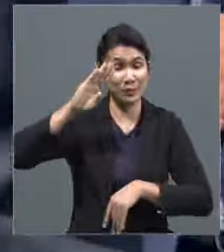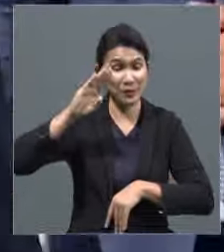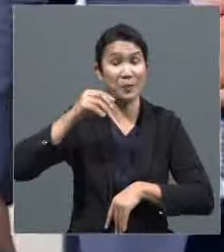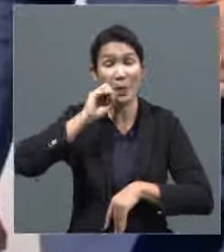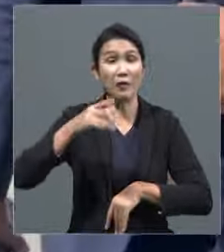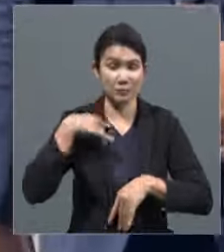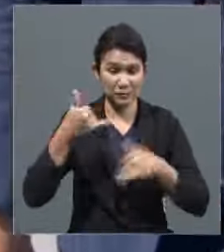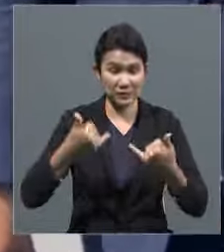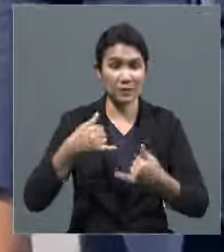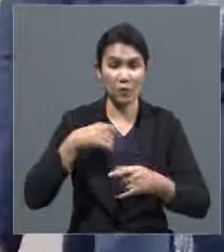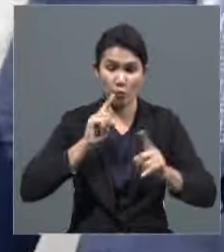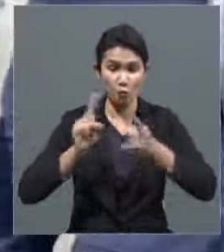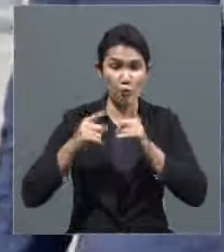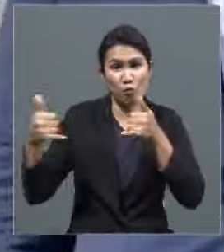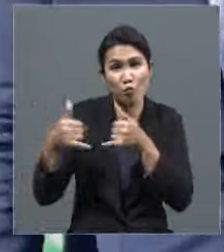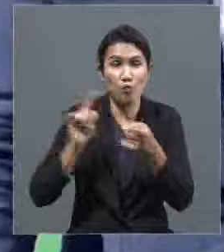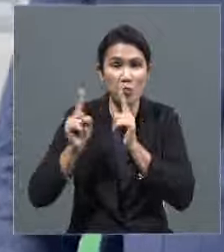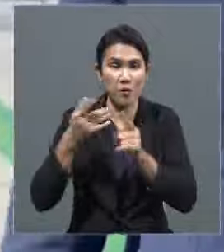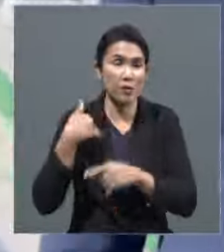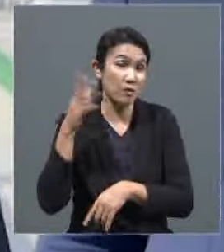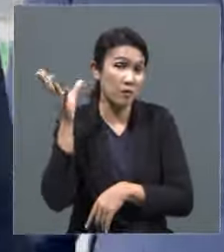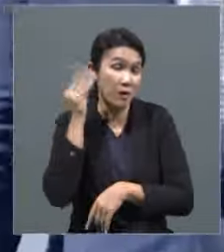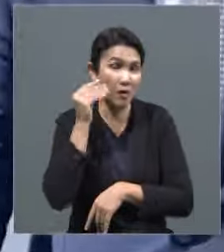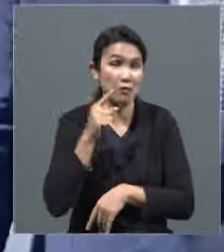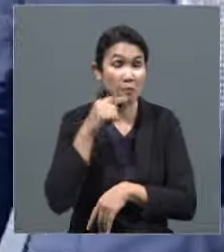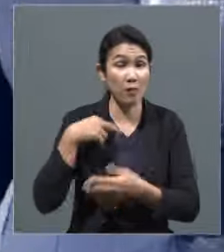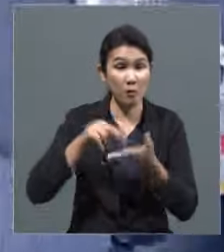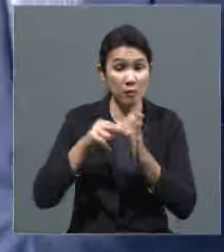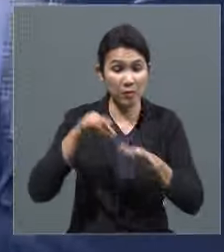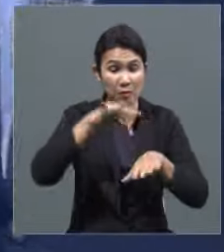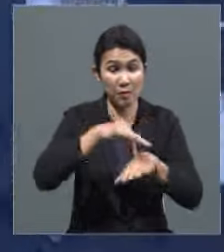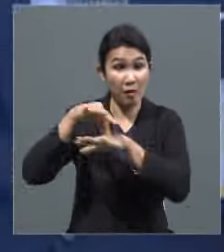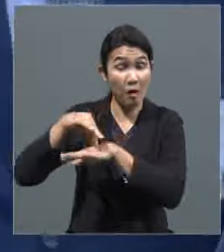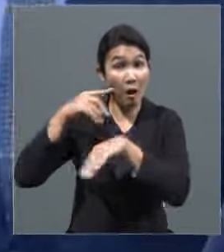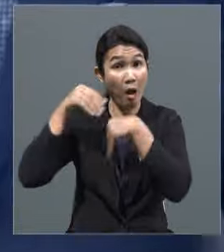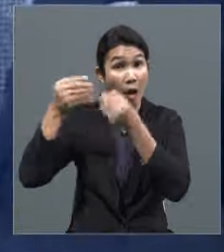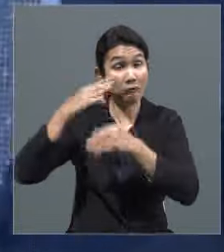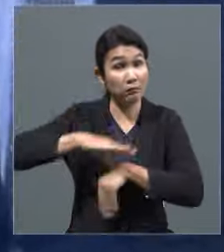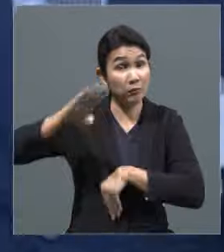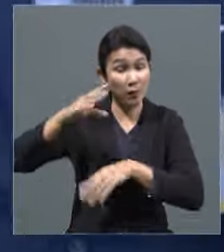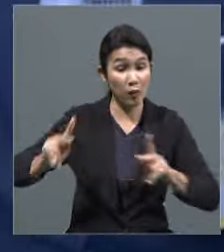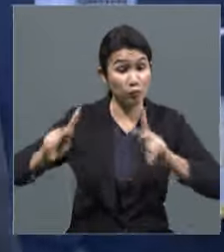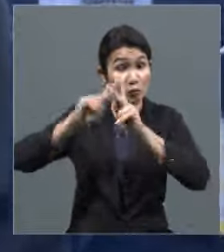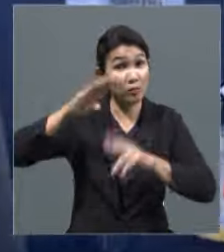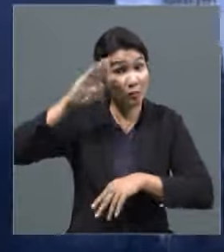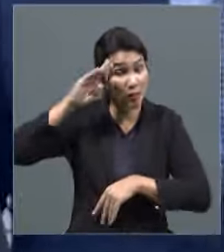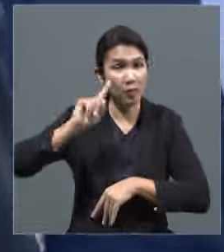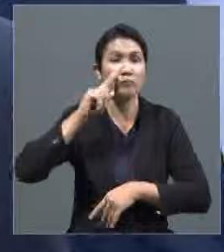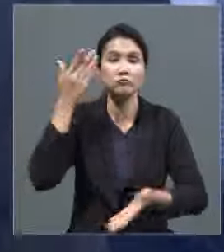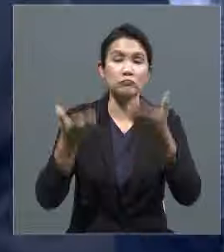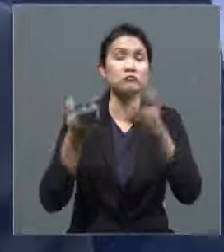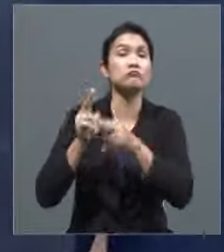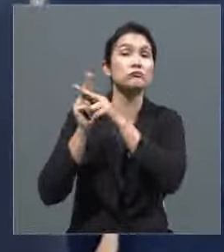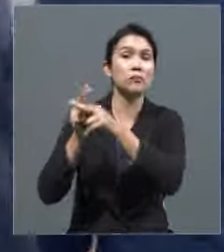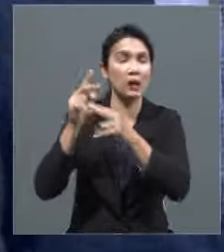ได้พูดคุยกับนายภูมิธรรมค่ะหลังจากที่มีกระแสข่าวว่าจะโยกมานั่งกระทรวงกลาโหมทั้งหมดเนี่ยก็ขึ้นอยู่กับมติของพรรคเพื่อไทยที่